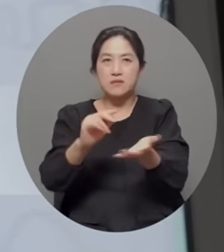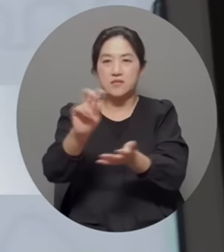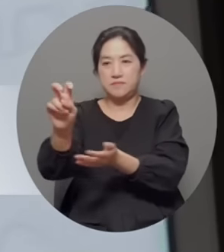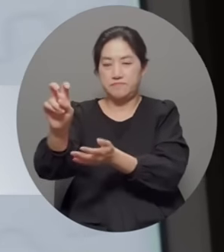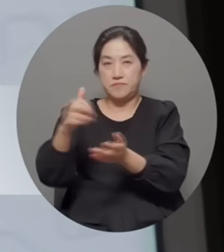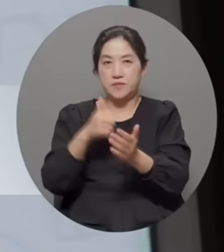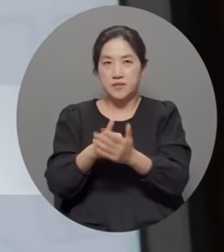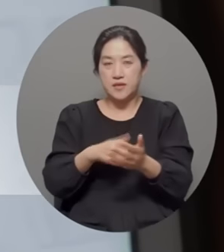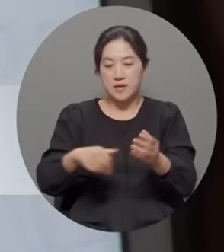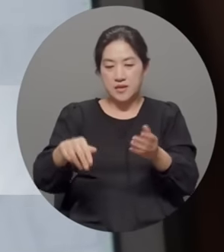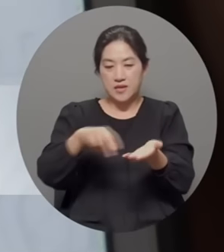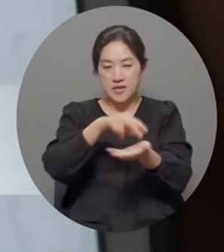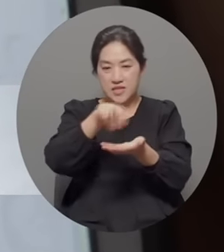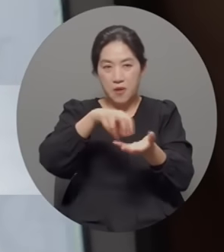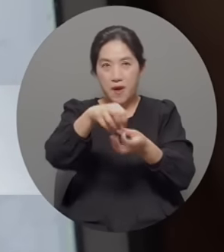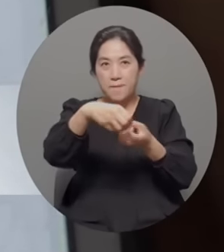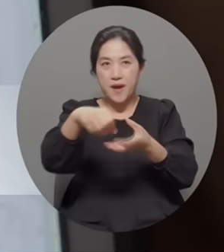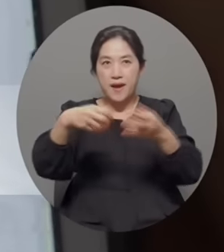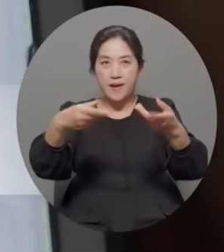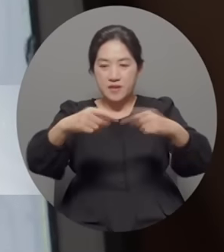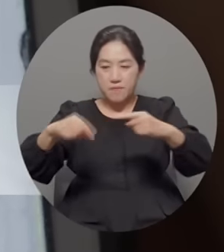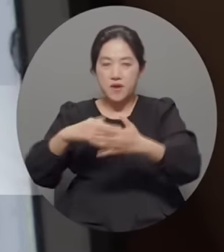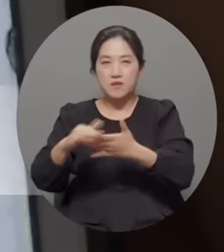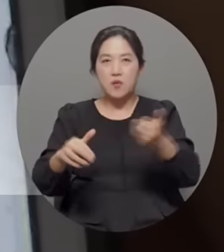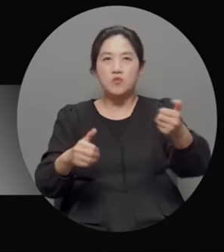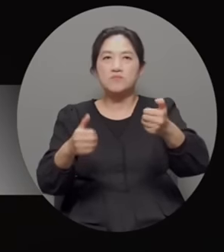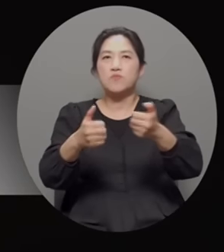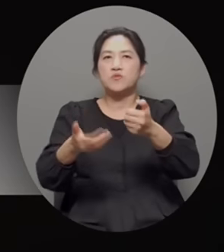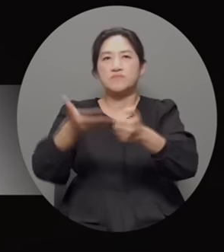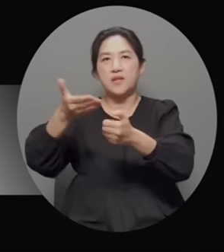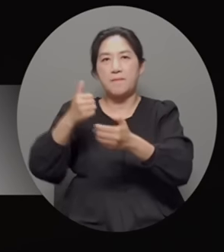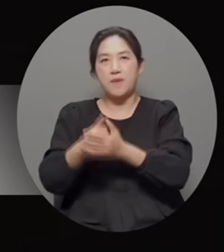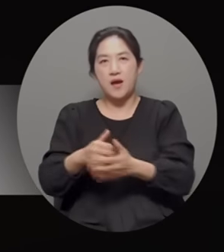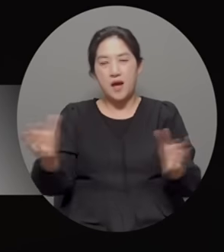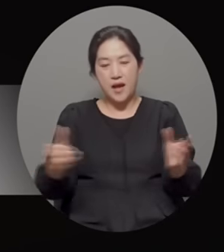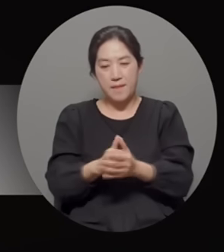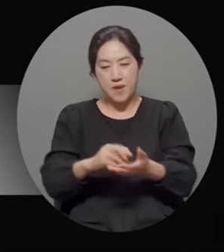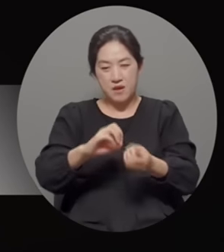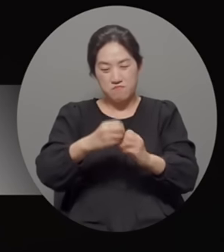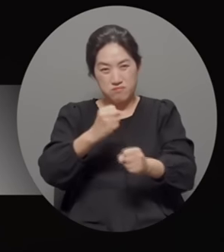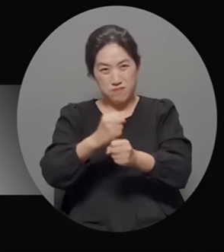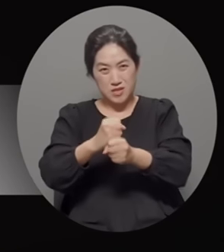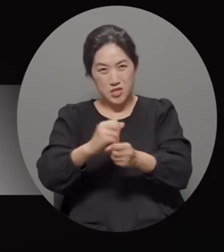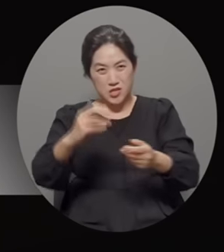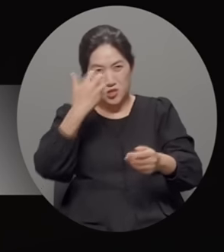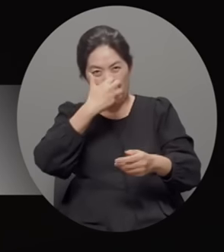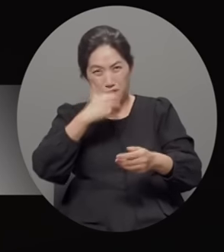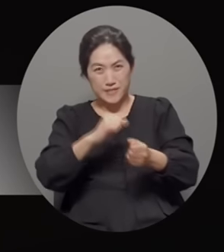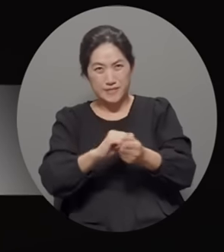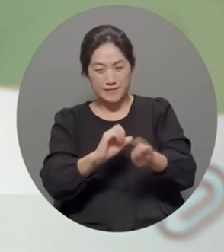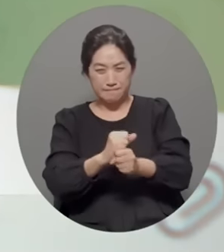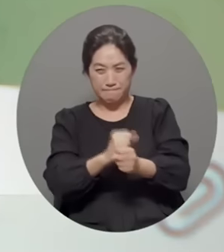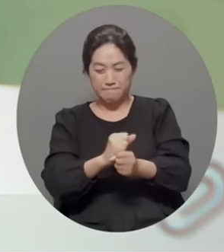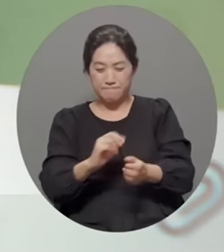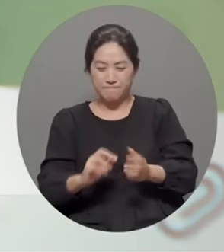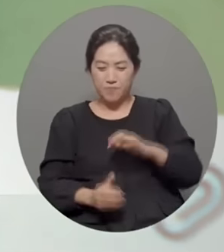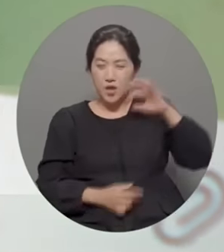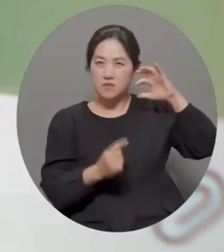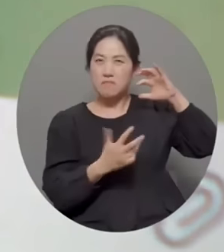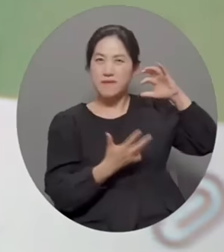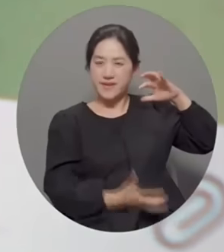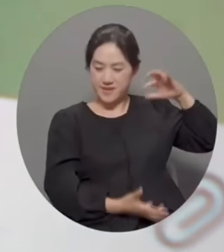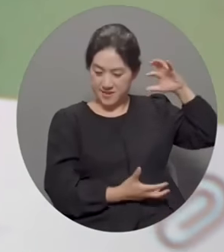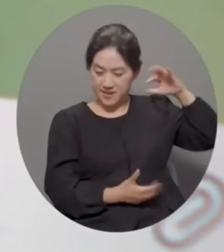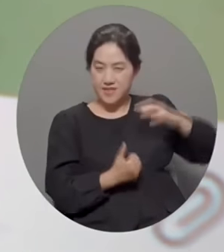최대 50명이 입장했다고 진술했습니다. 무려 1,800여 건의 불법 합성물을 보유했던 박 씨는 피해 여성에